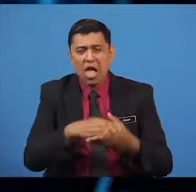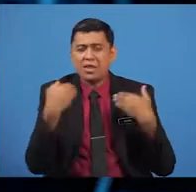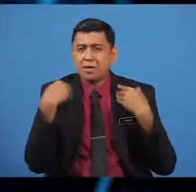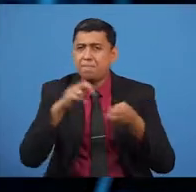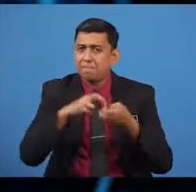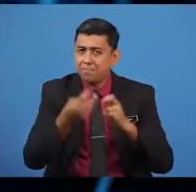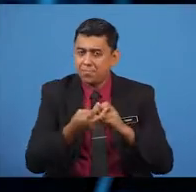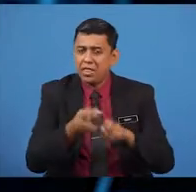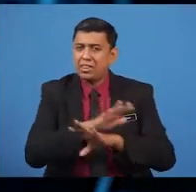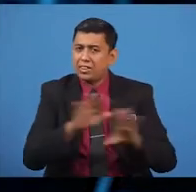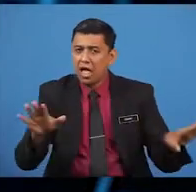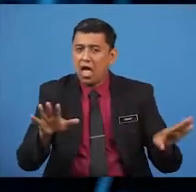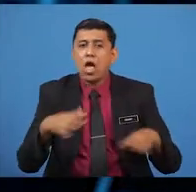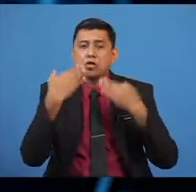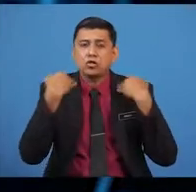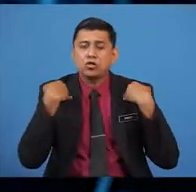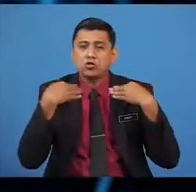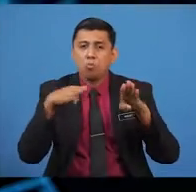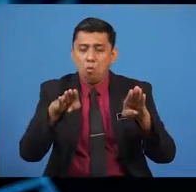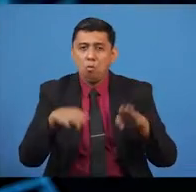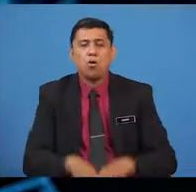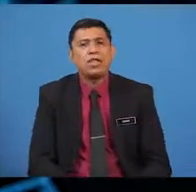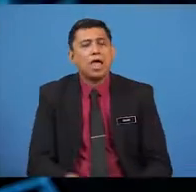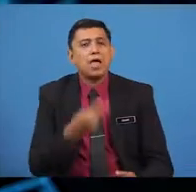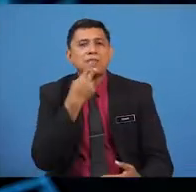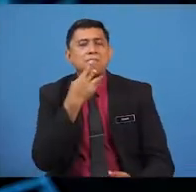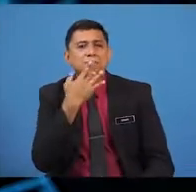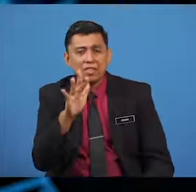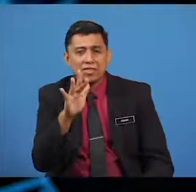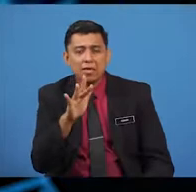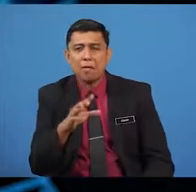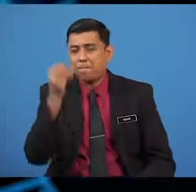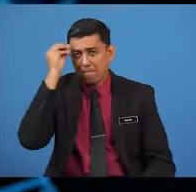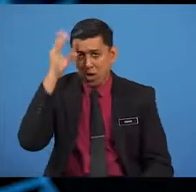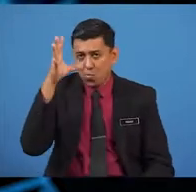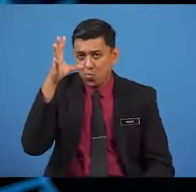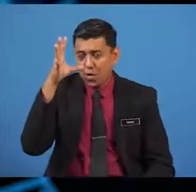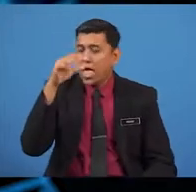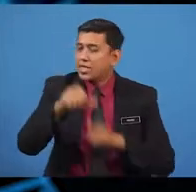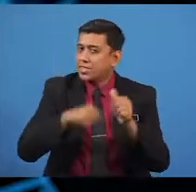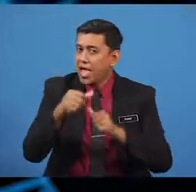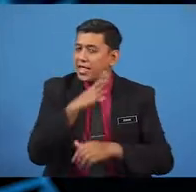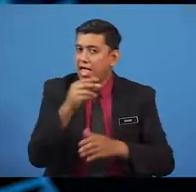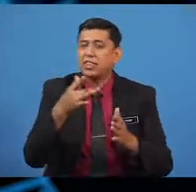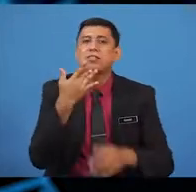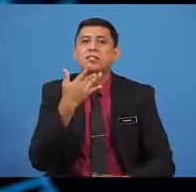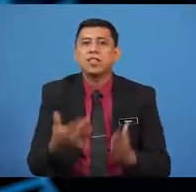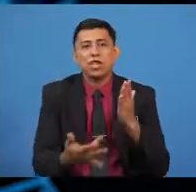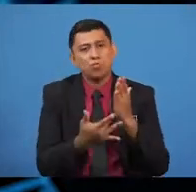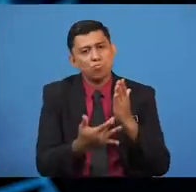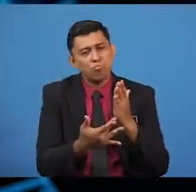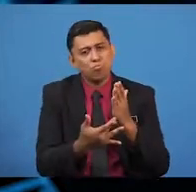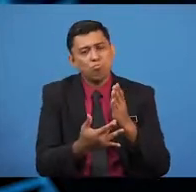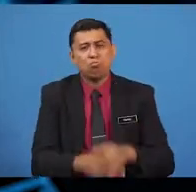mengalami masalah ketidaksuburan. Nasib baik, perkembangan serta kemajuan sains dan